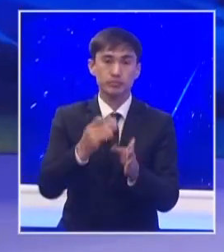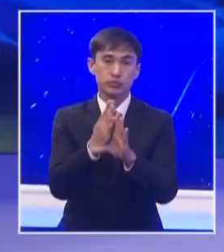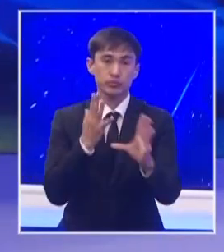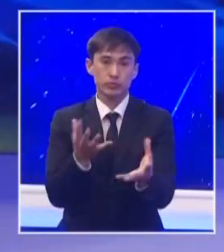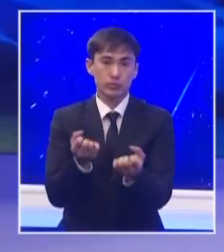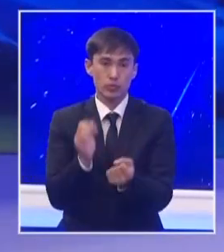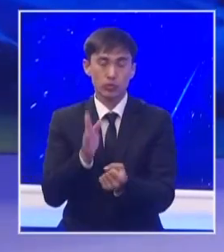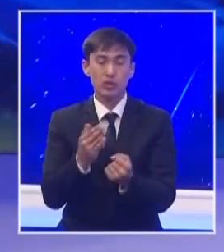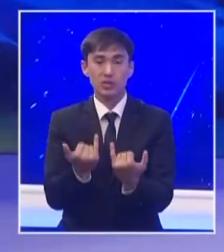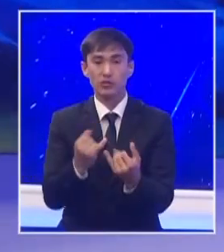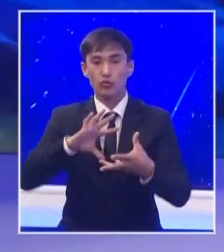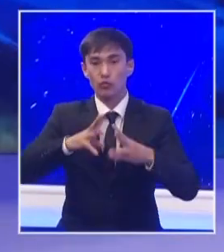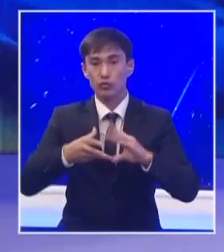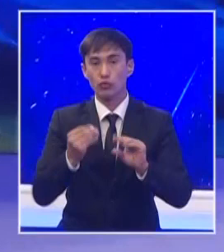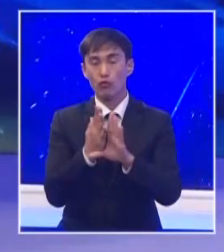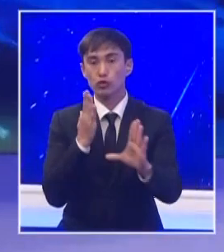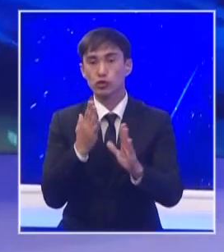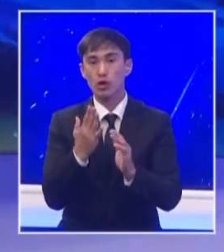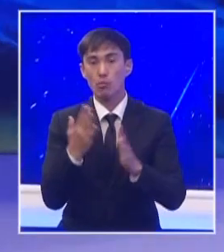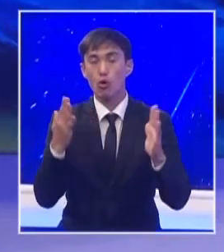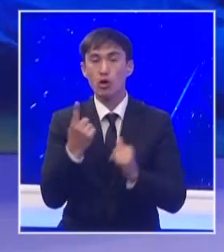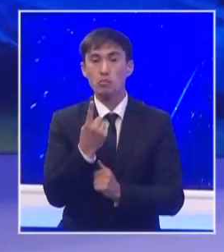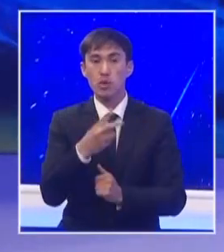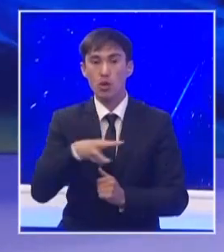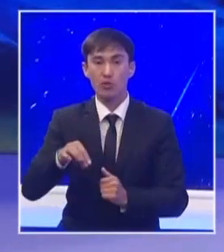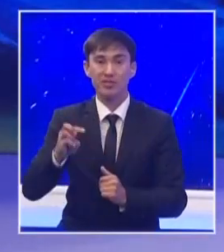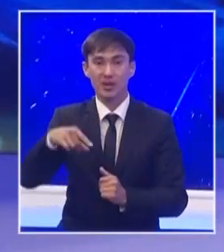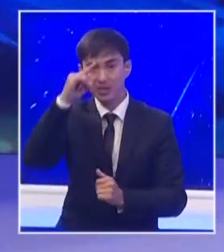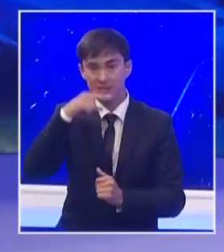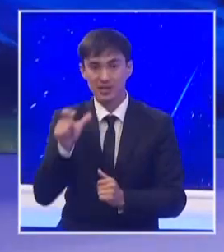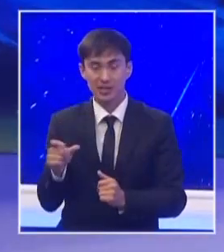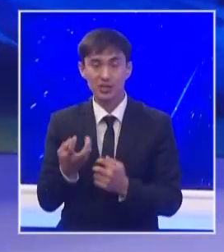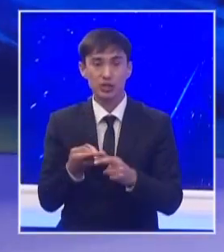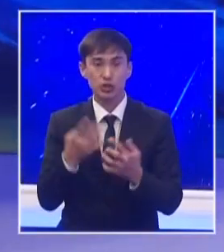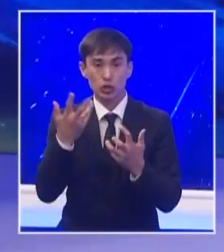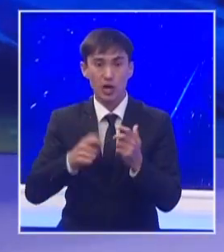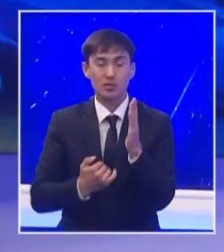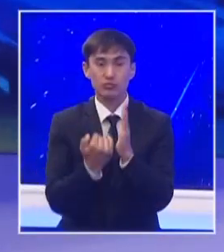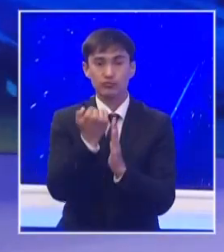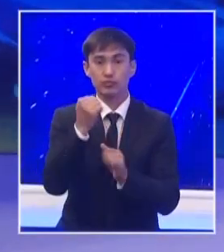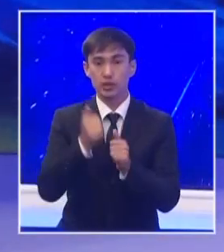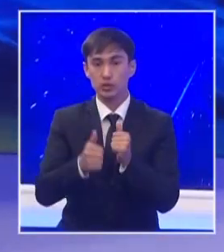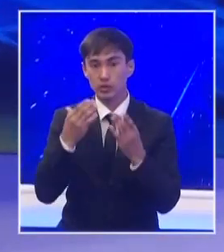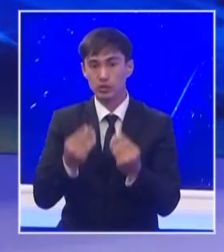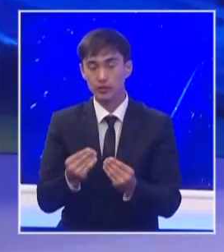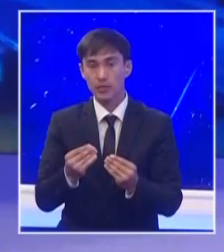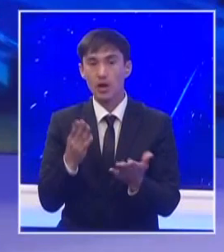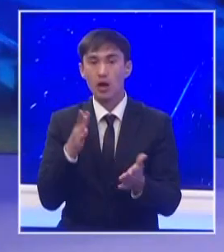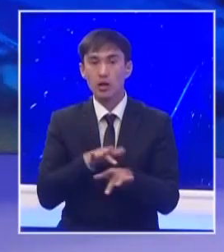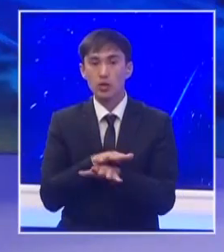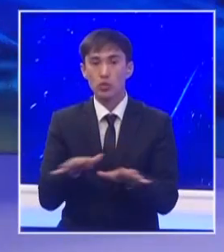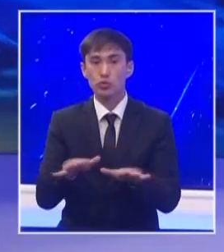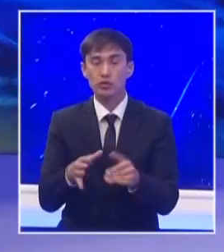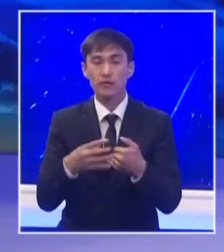По статистике, сегодня в очереди стоят более 1,5 миллиона казахстанцев. И это число растет с каждым днем. Как регулируется выдача